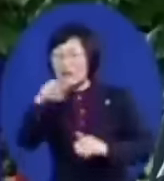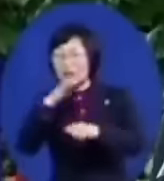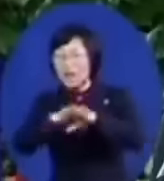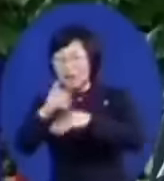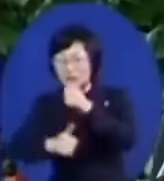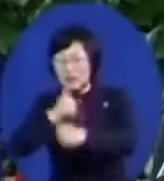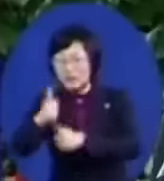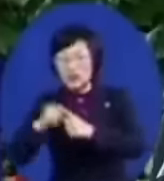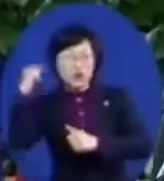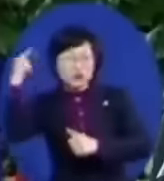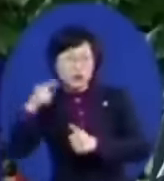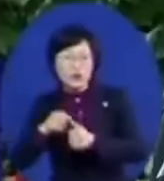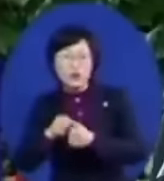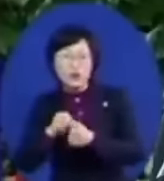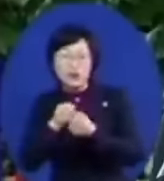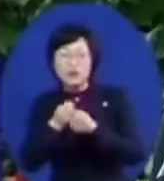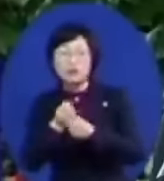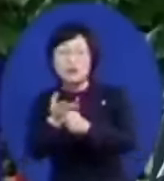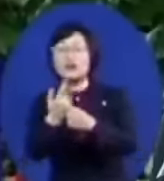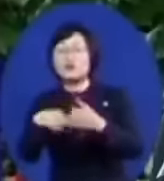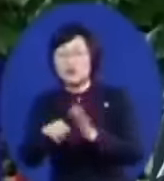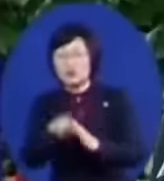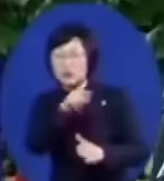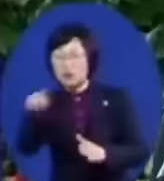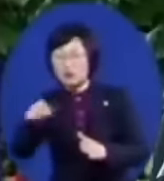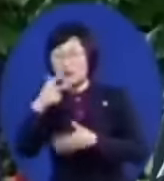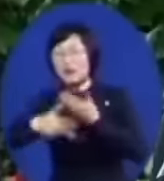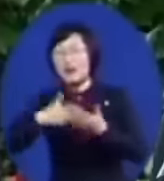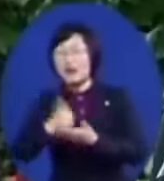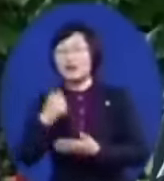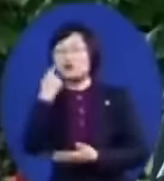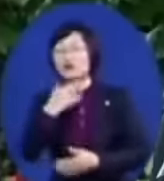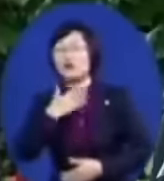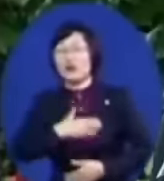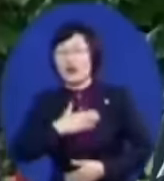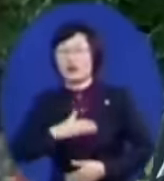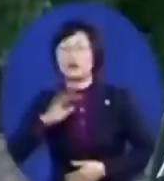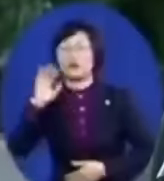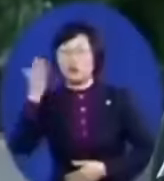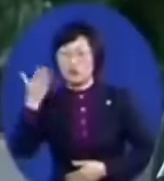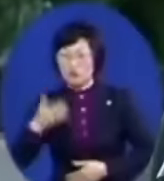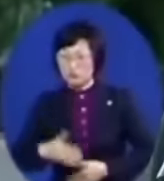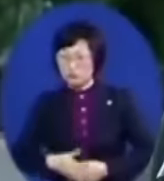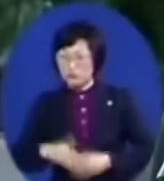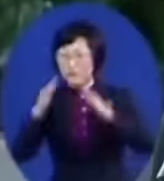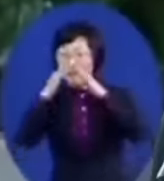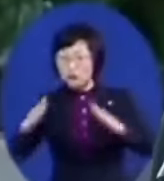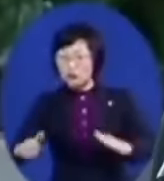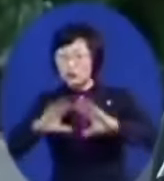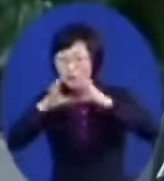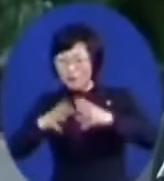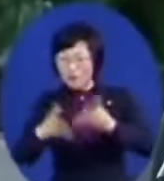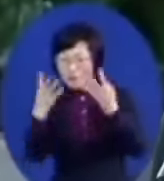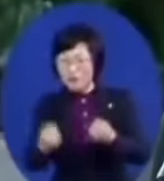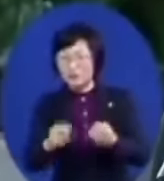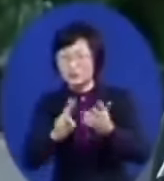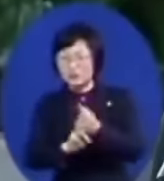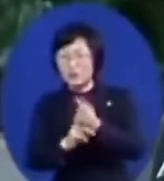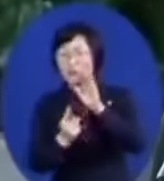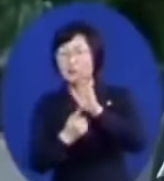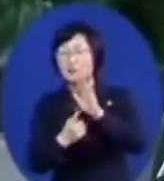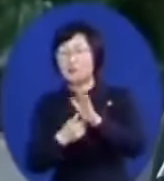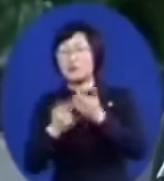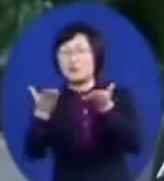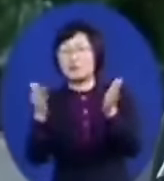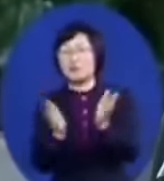전하기 위함이라 너희는 내가 야훼인 줄을 알리라. 애굽에서 주님이 큰 기적을 많이 행했었습니다.